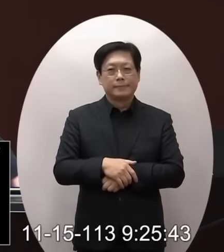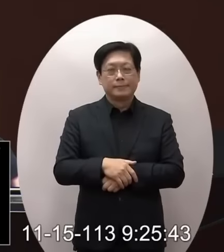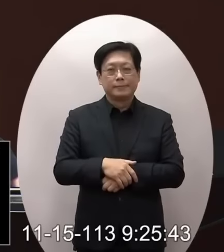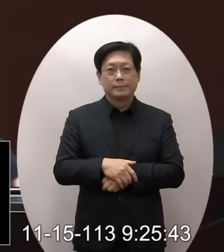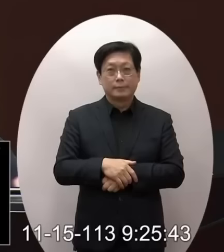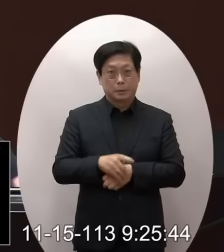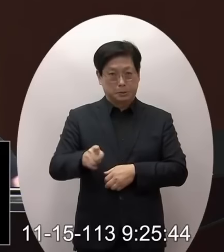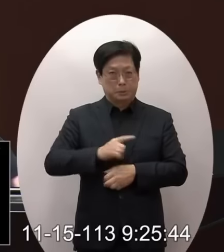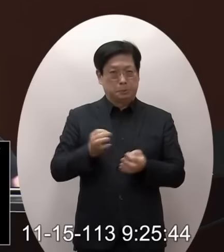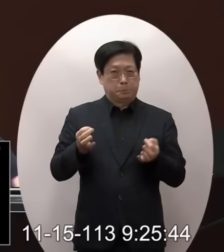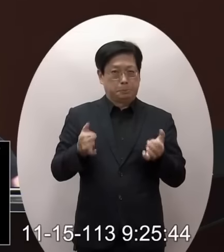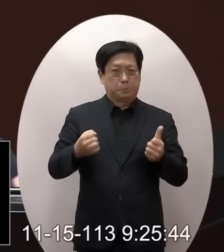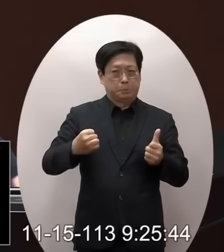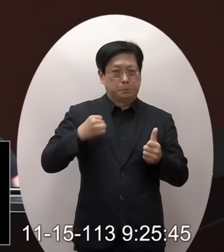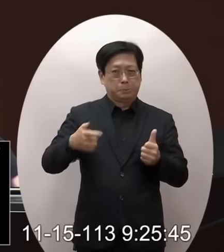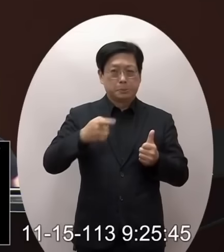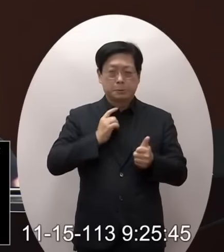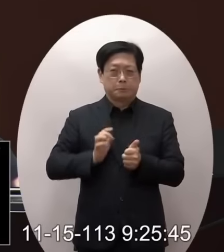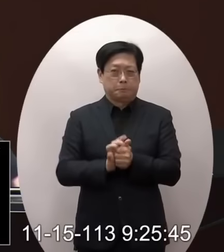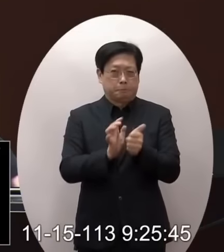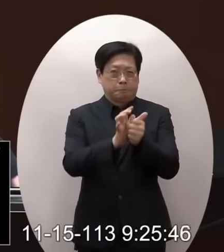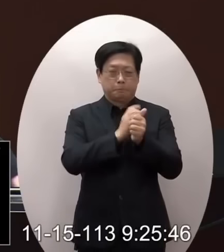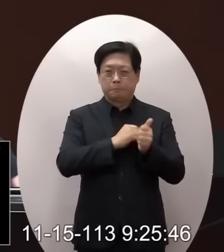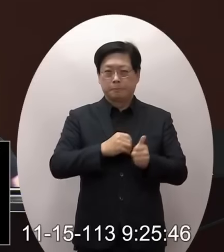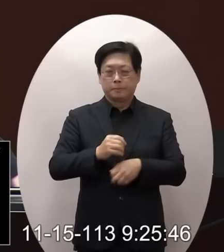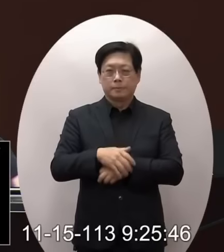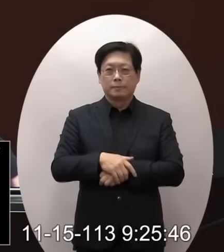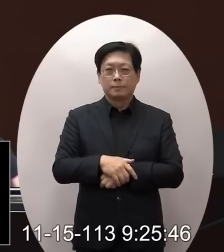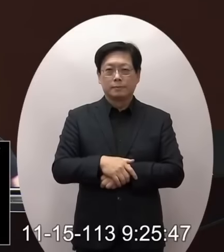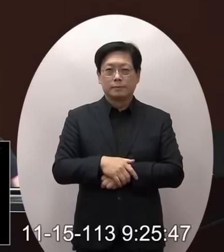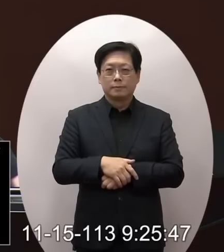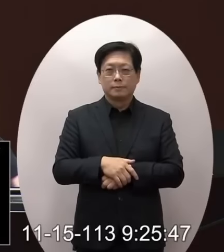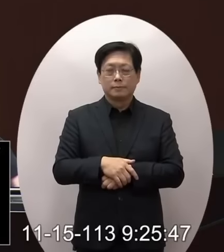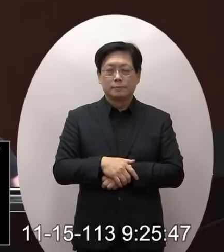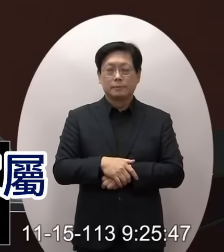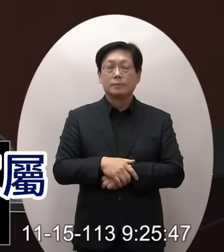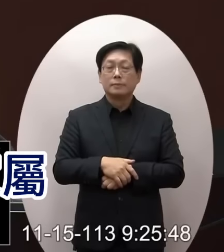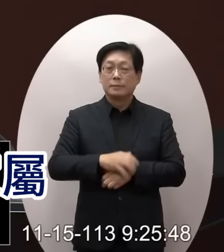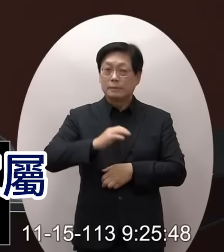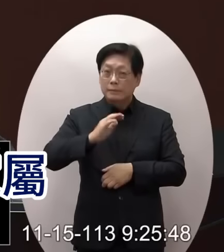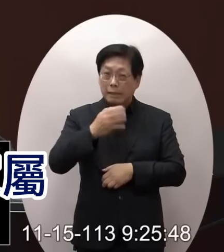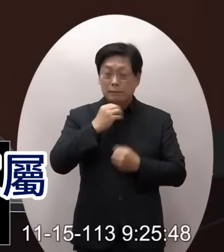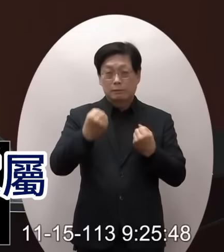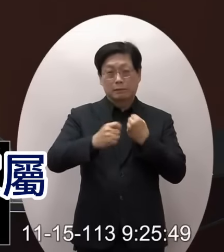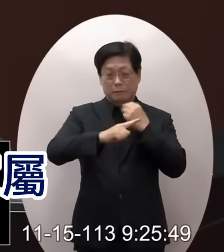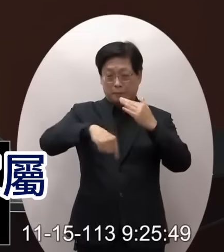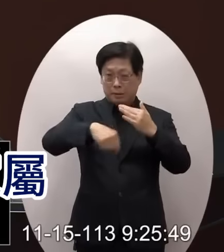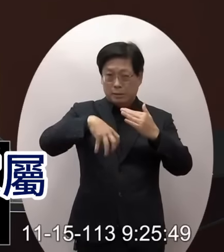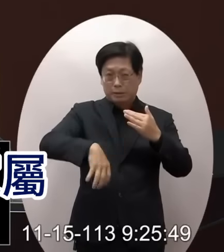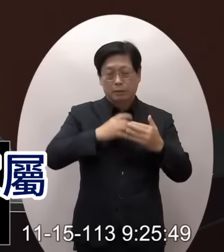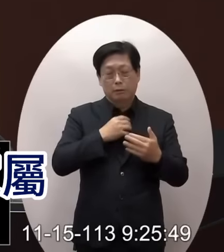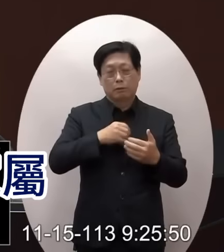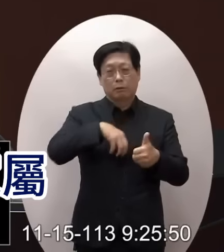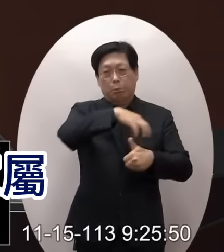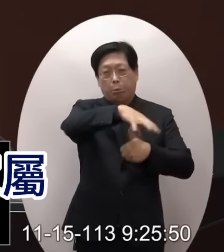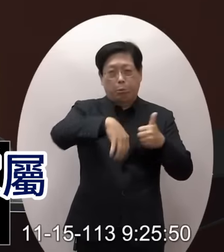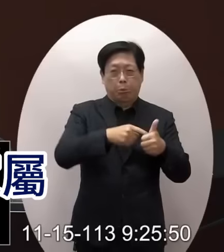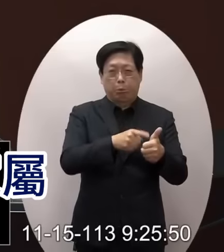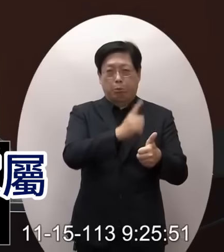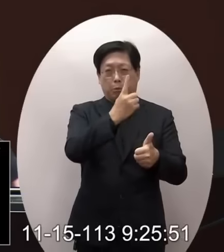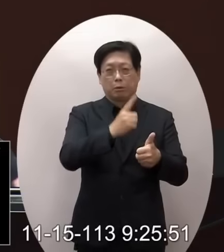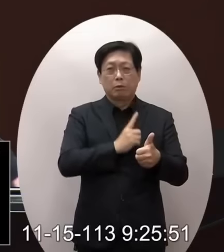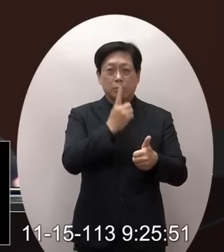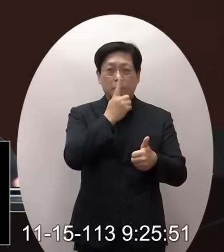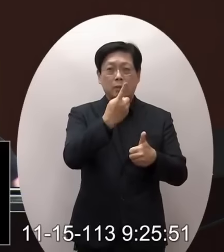大势粗，资源庞大，但庭上永远坐着一个孤单的被害者家